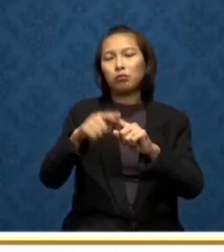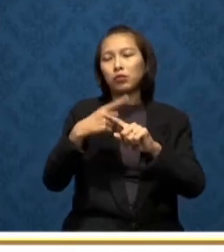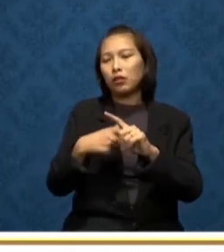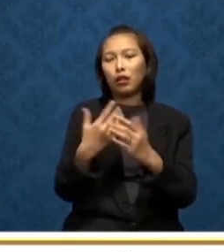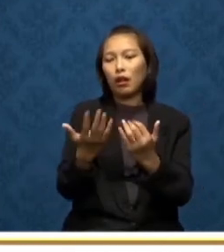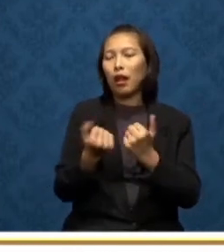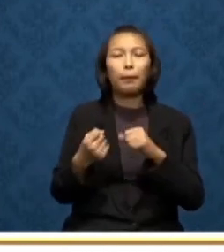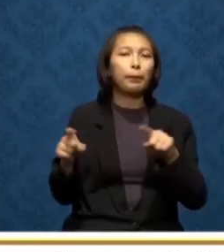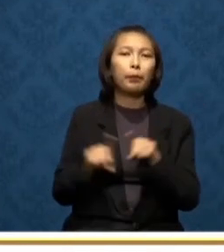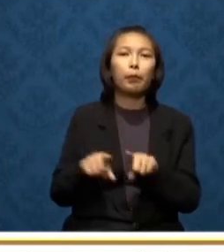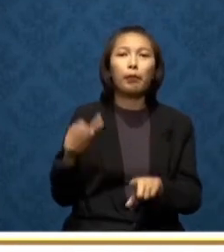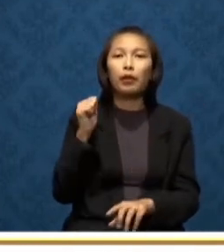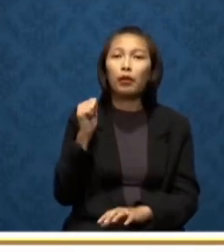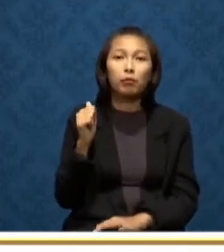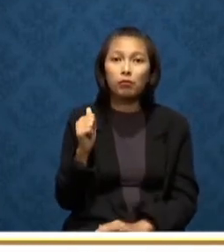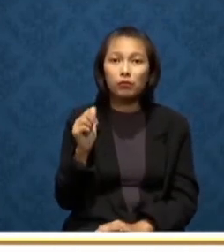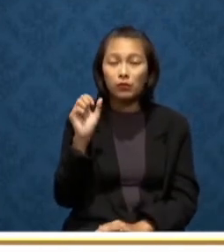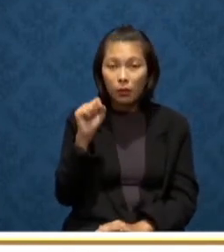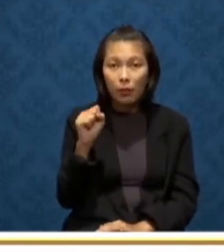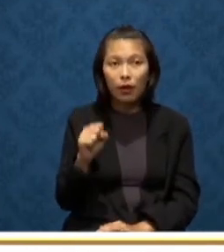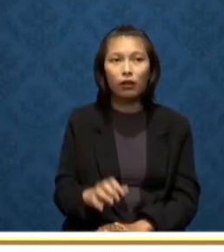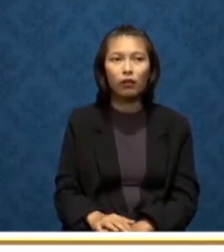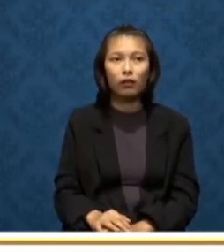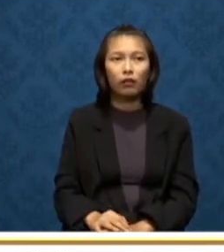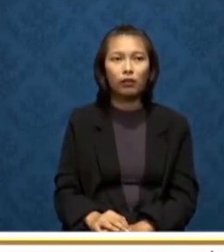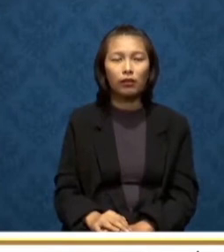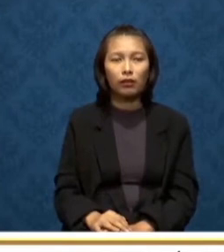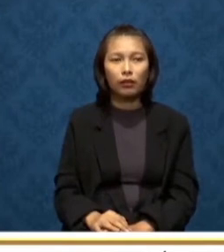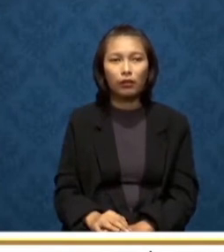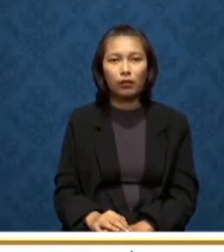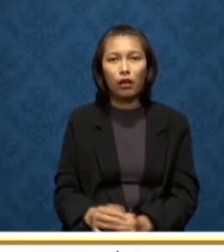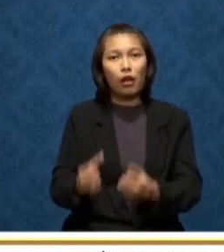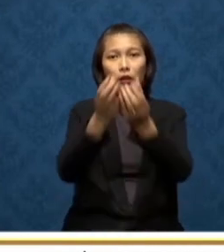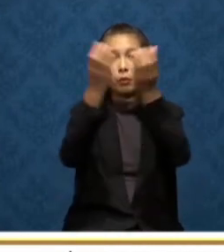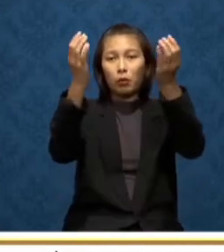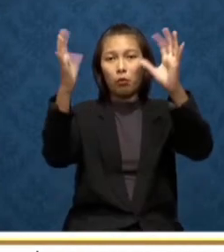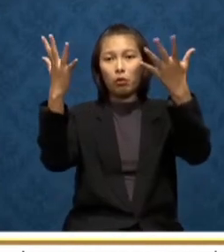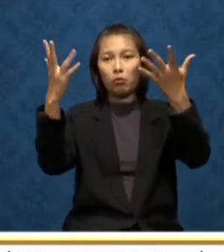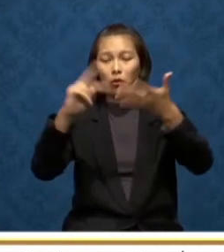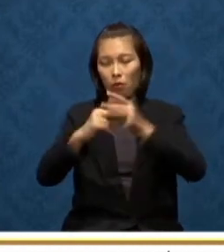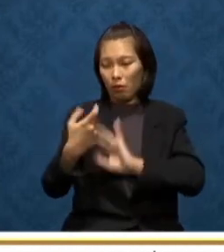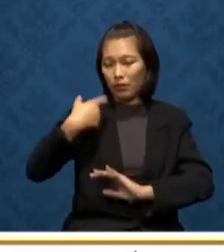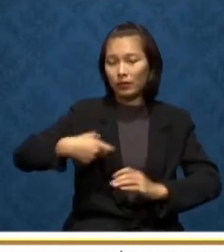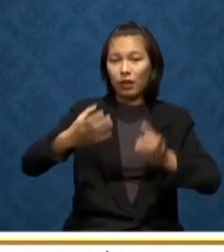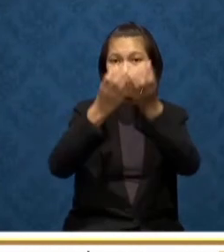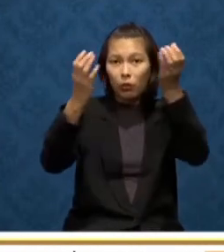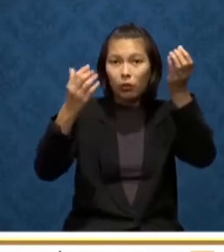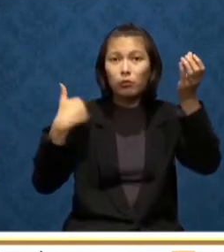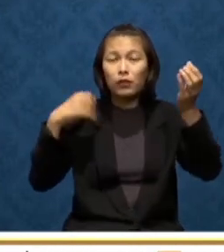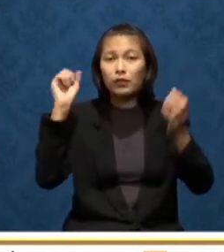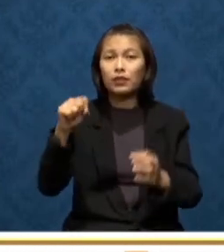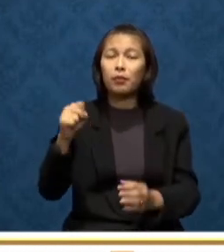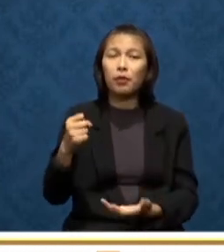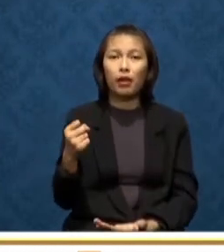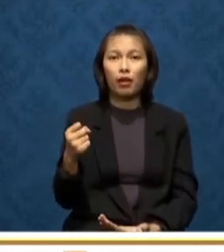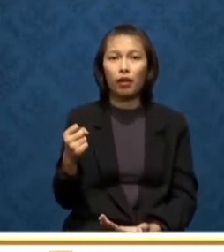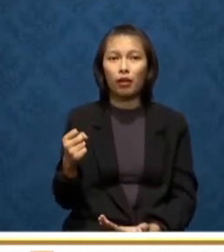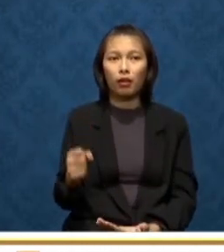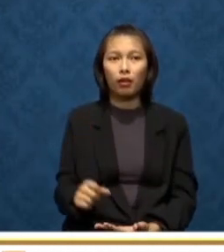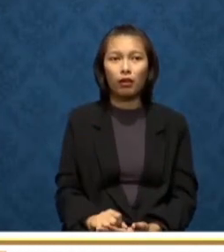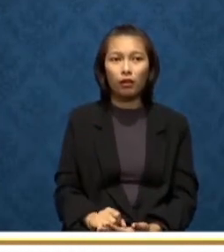หรือไม่ไม่มีรัฐธรรมนูญก็มีศาลรัฐธรรมนูญใช่หรือไม่